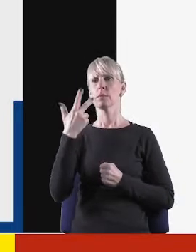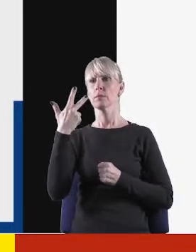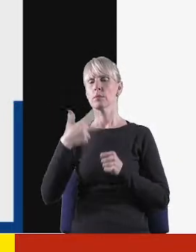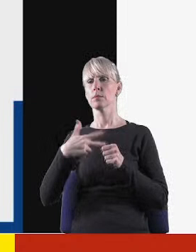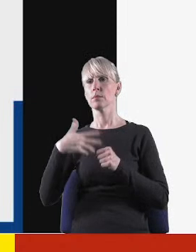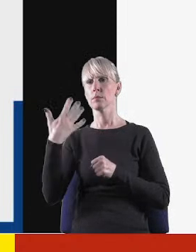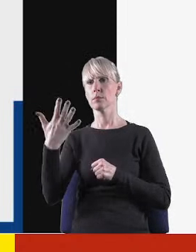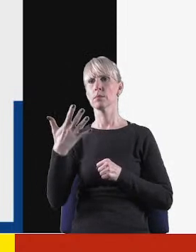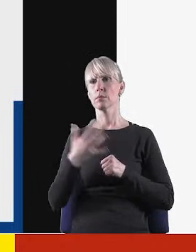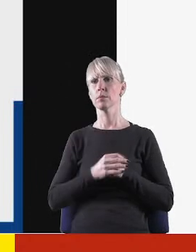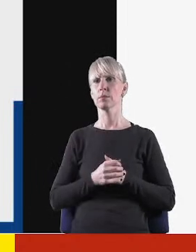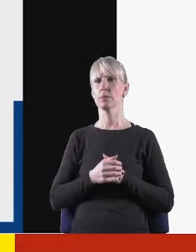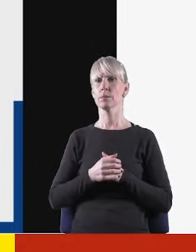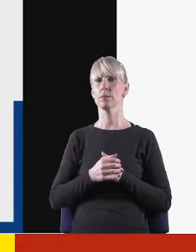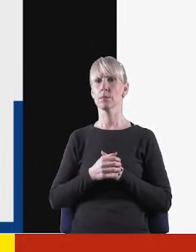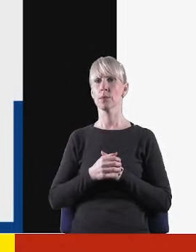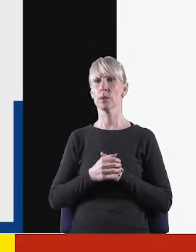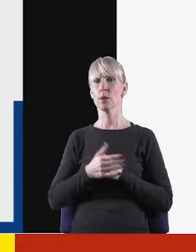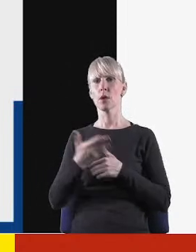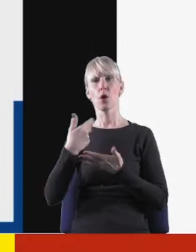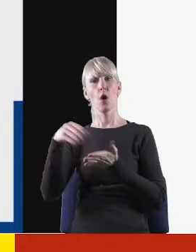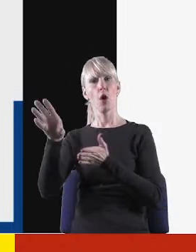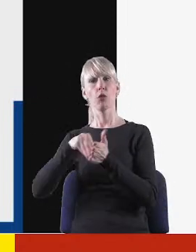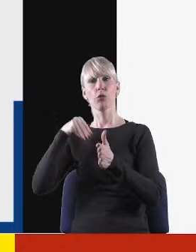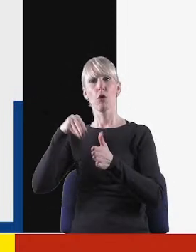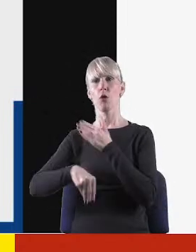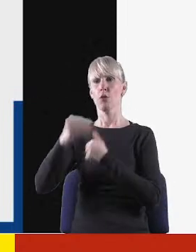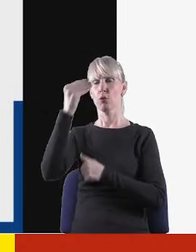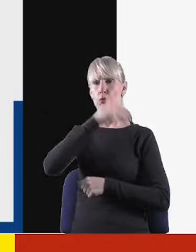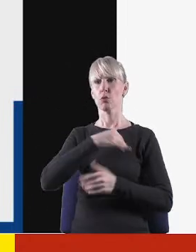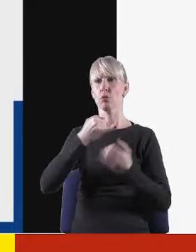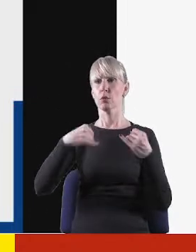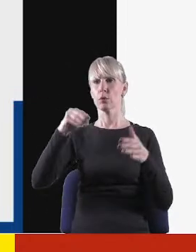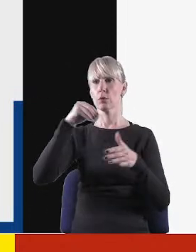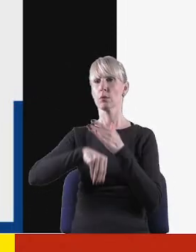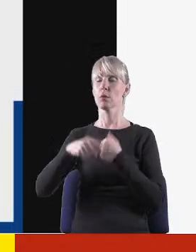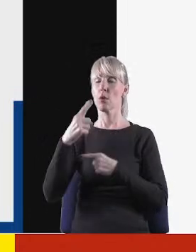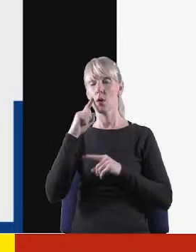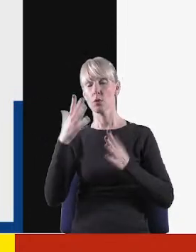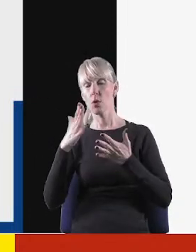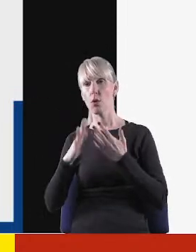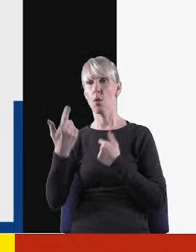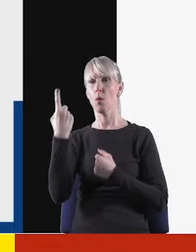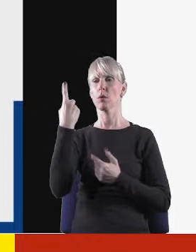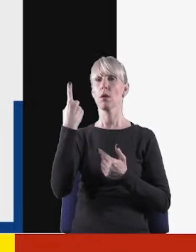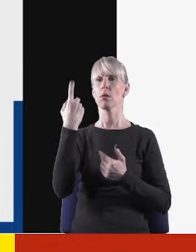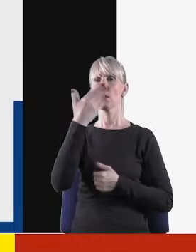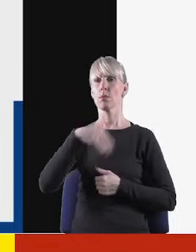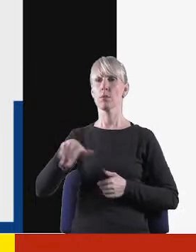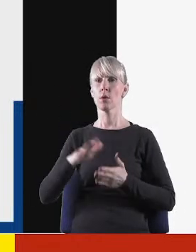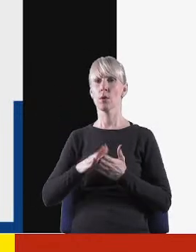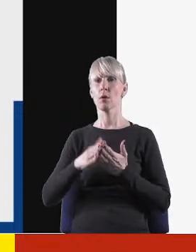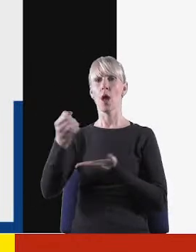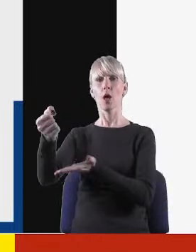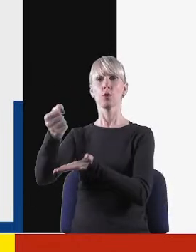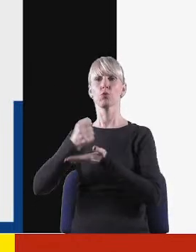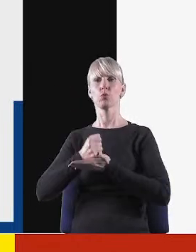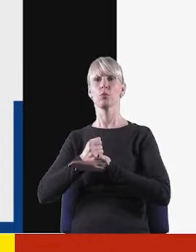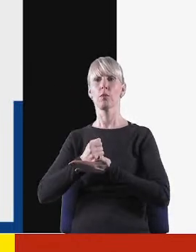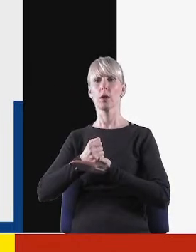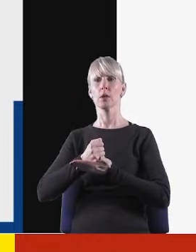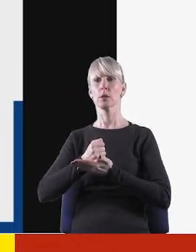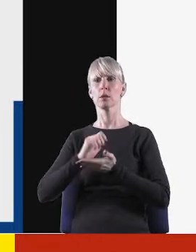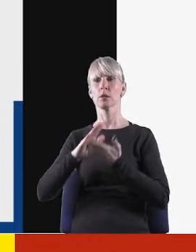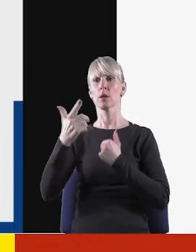i placówek niemal 1 000 000 zł, natomiast subwencja oświatowa dla województwa wynosiła